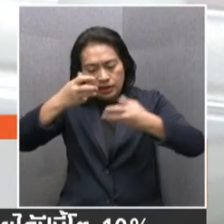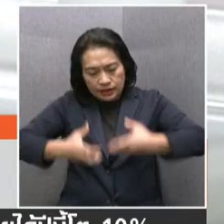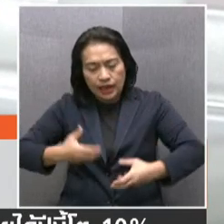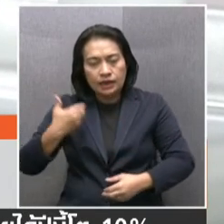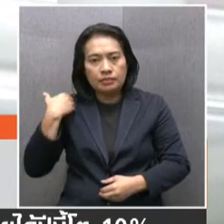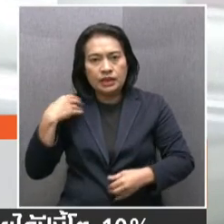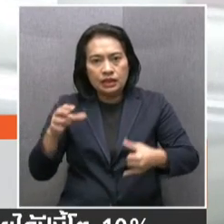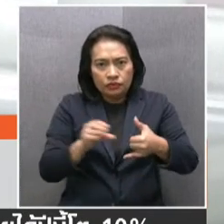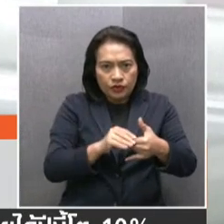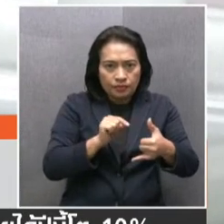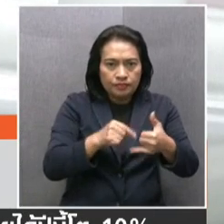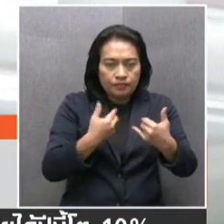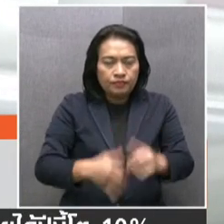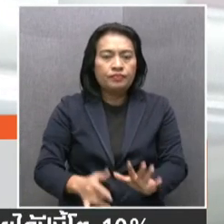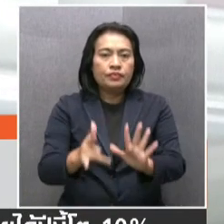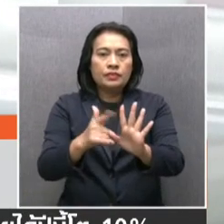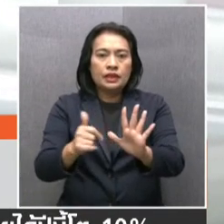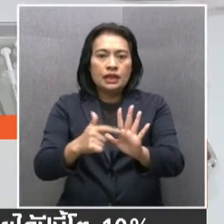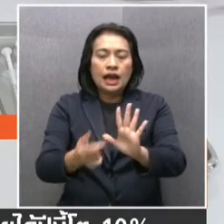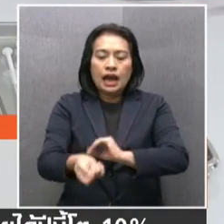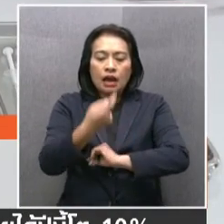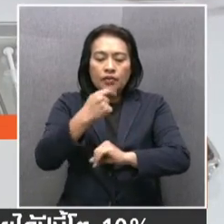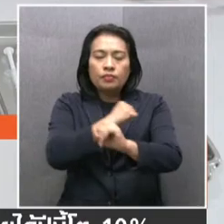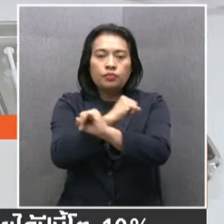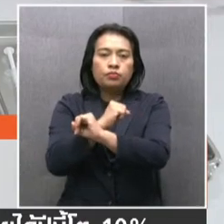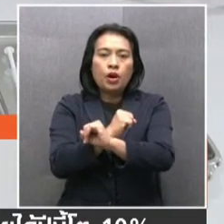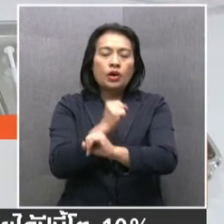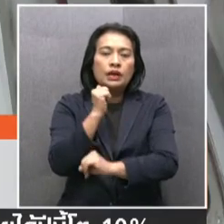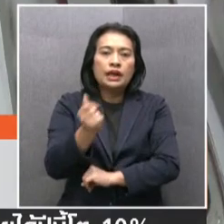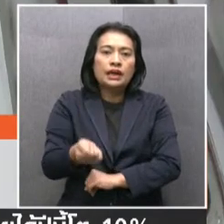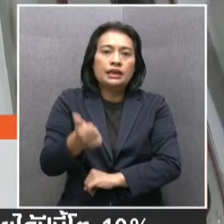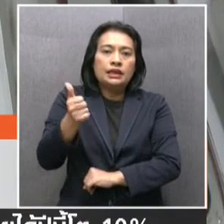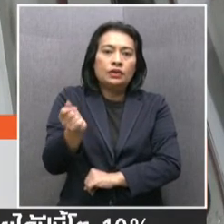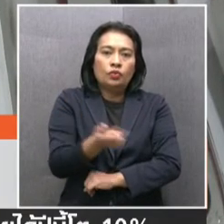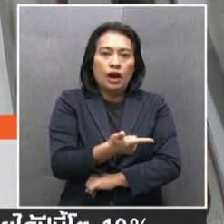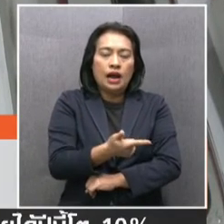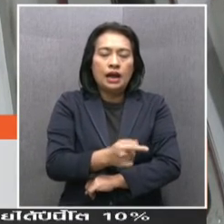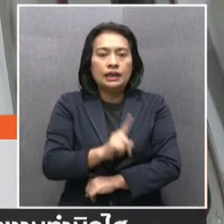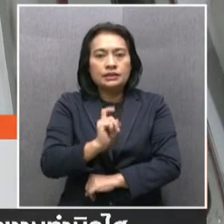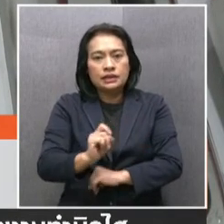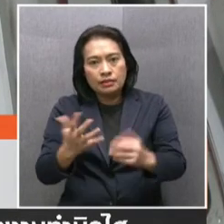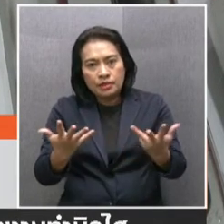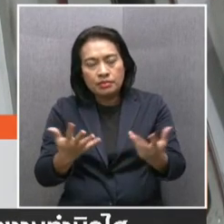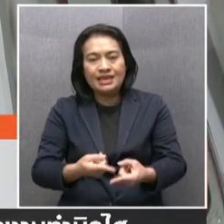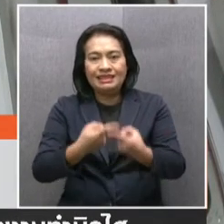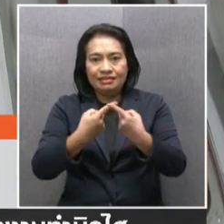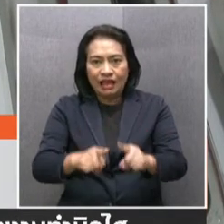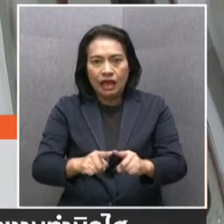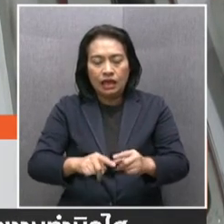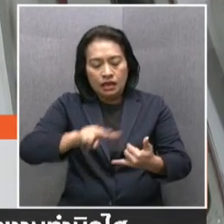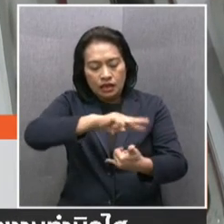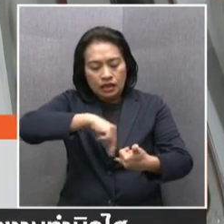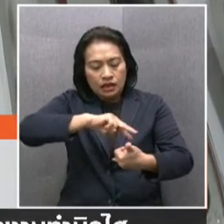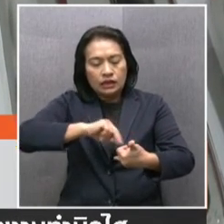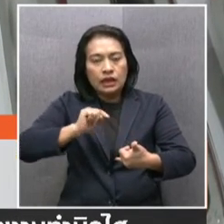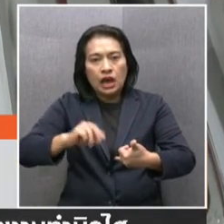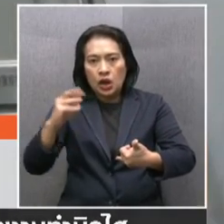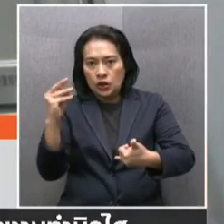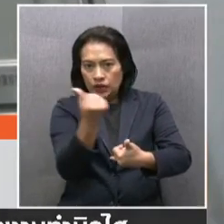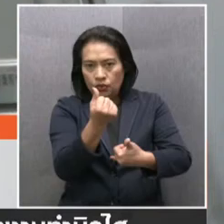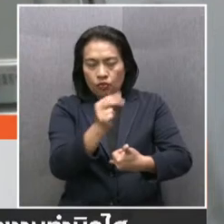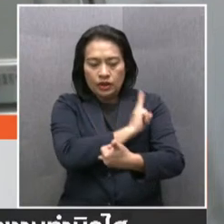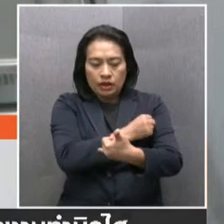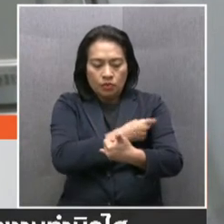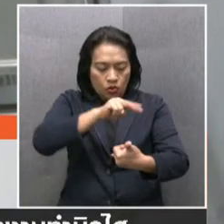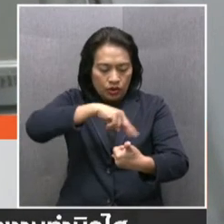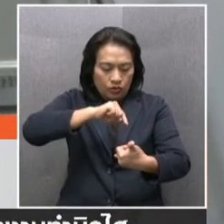จจุบันนี้มียารักษาดีกว่าแต่ก่อนช่วยให้คนไข้รอดชีวิตได้แต่การรักษาเร็วนะครับมีความสำคัญเป็นอย่